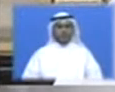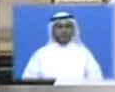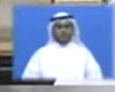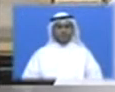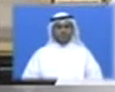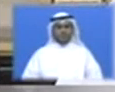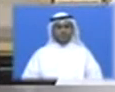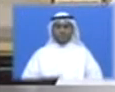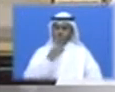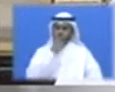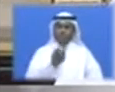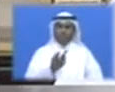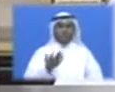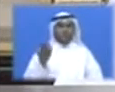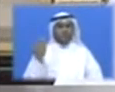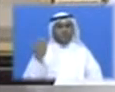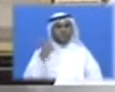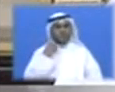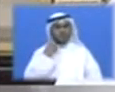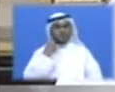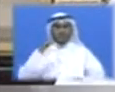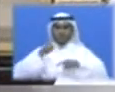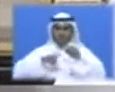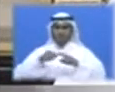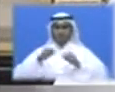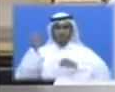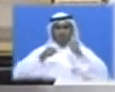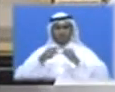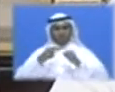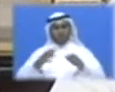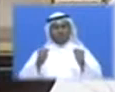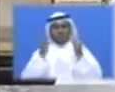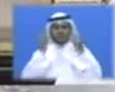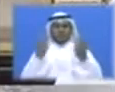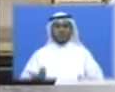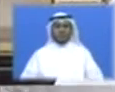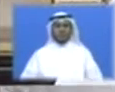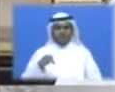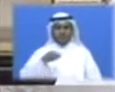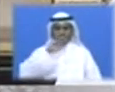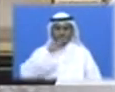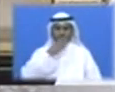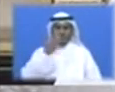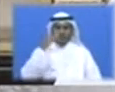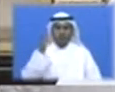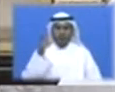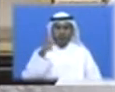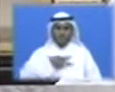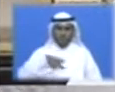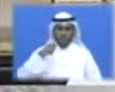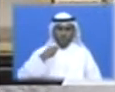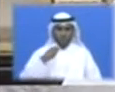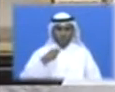بالنسبة للعنف طبعا مشكورة وزارة الشباب، عملت لجنة مستقلة خاصة في